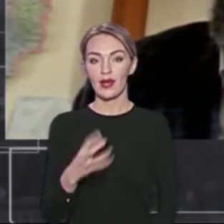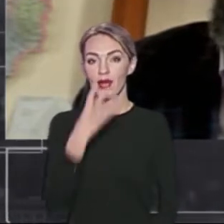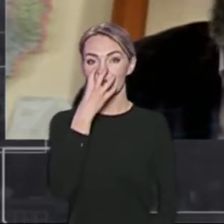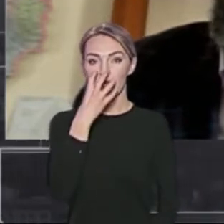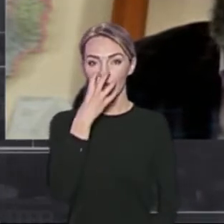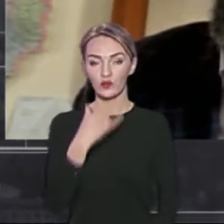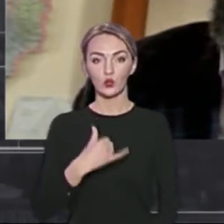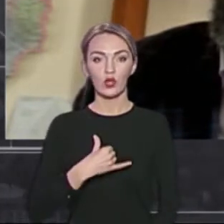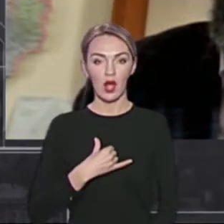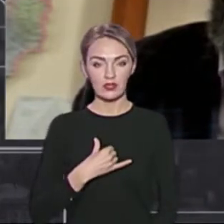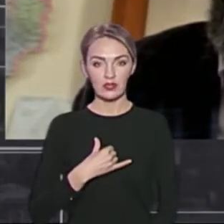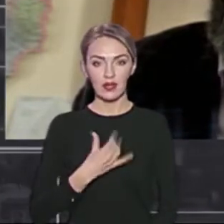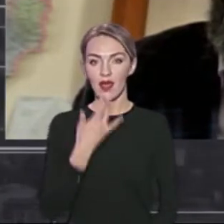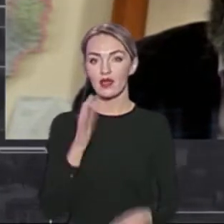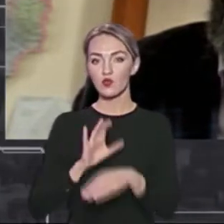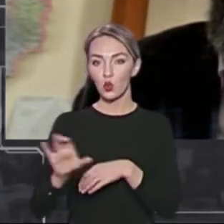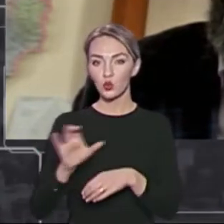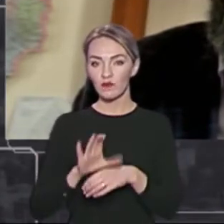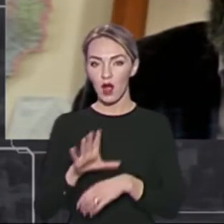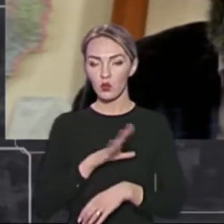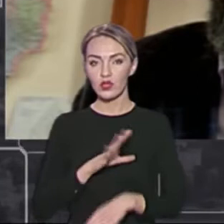респіраторів у нас експортувалося